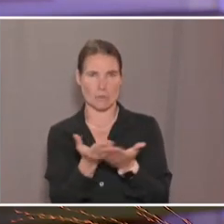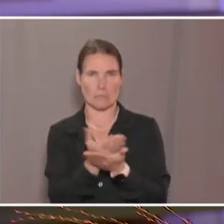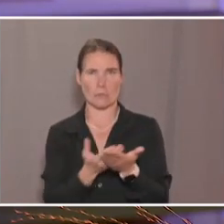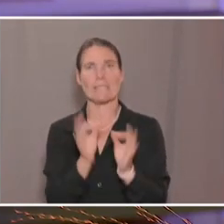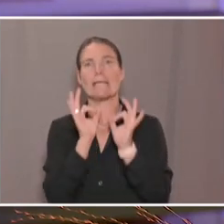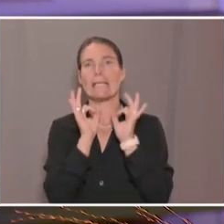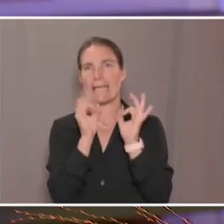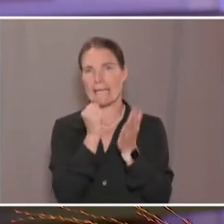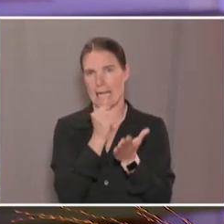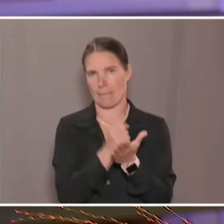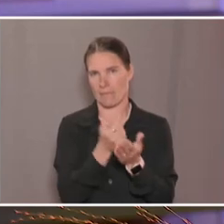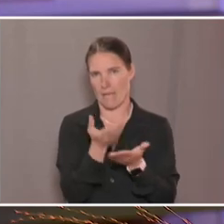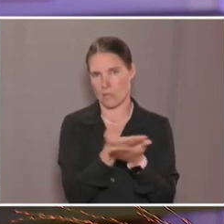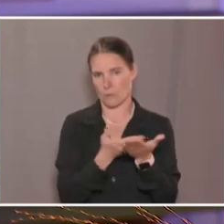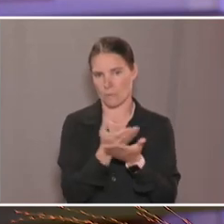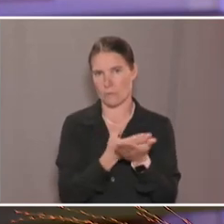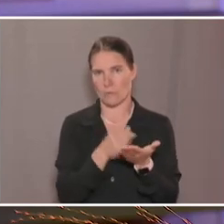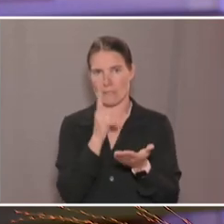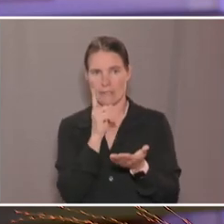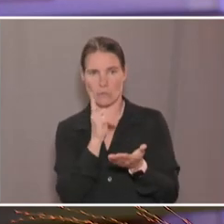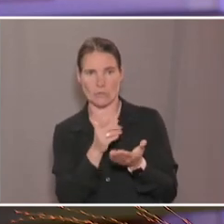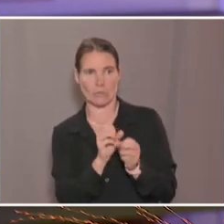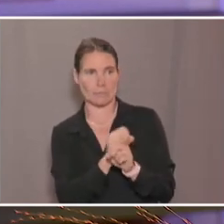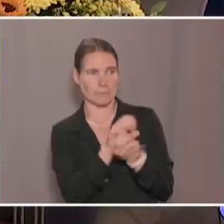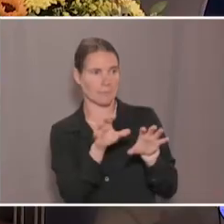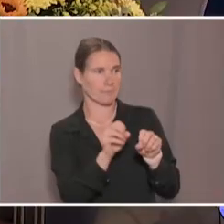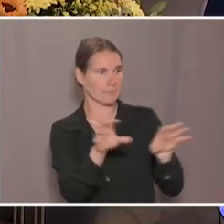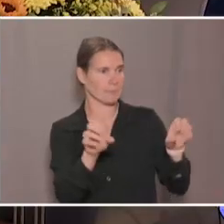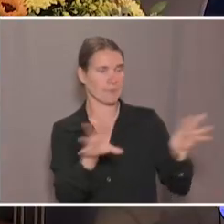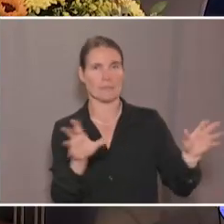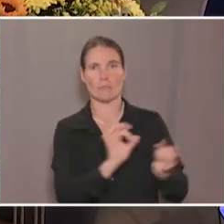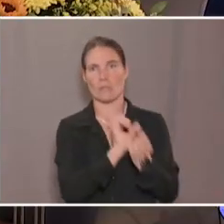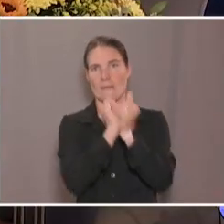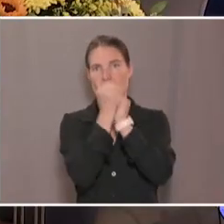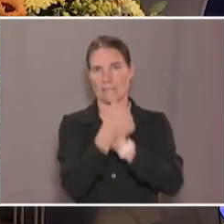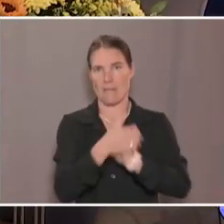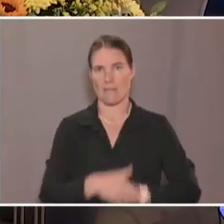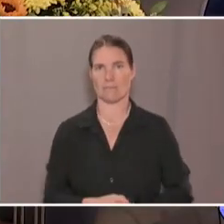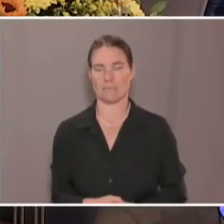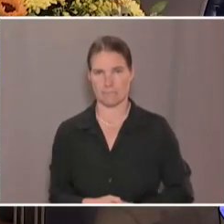Volksschullehrkräfte sollte zum Katalysator des Wandels werden.